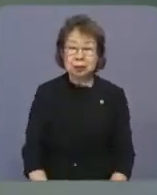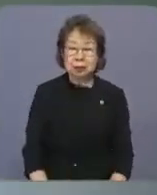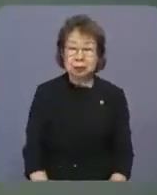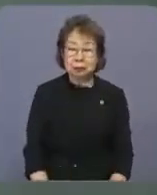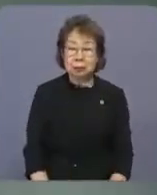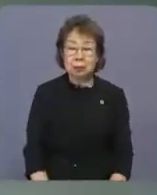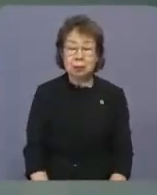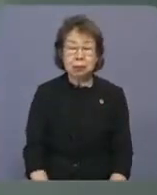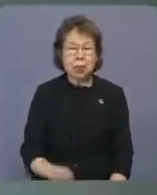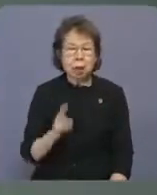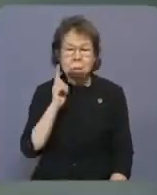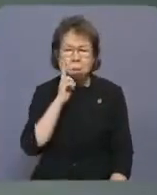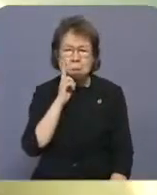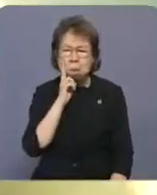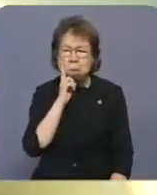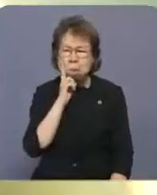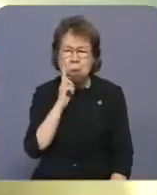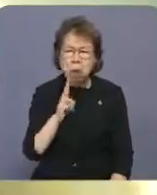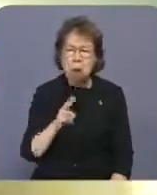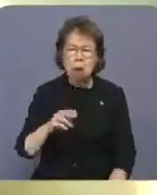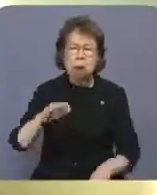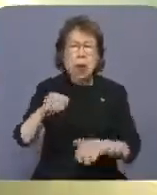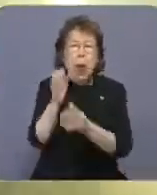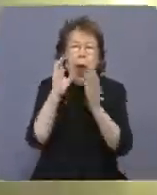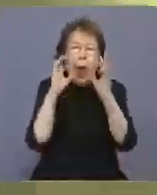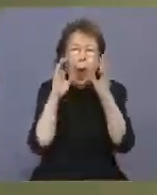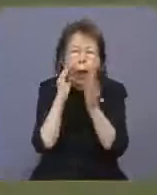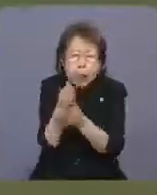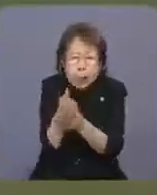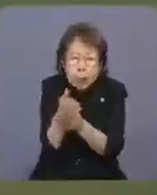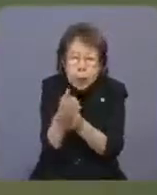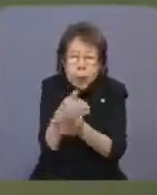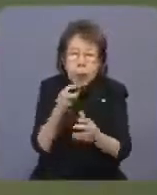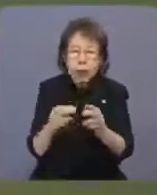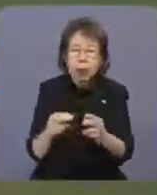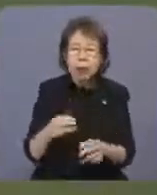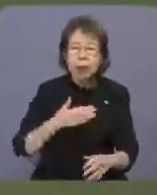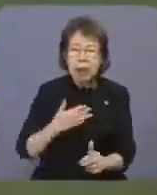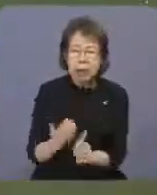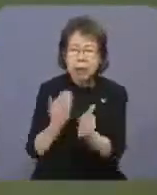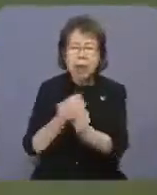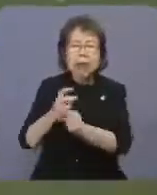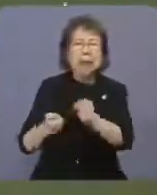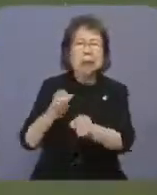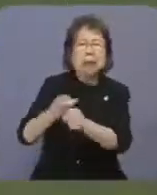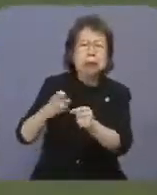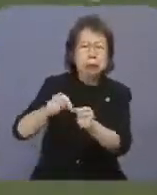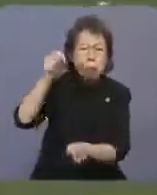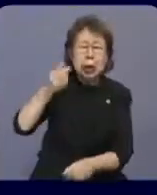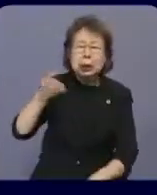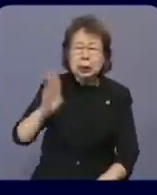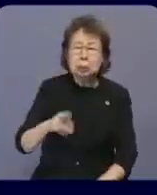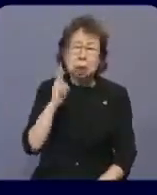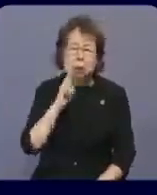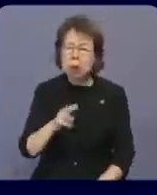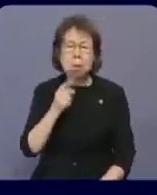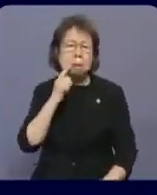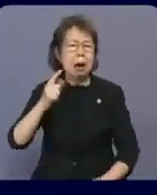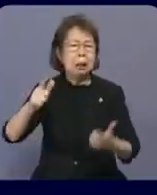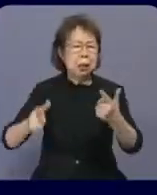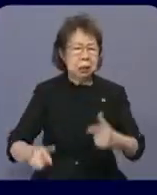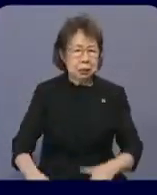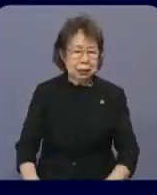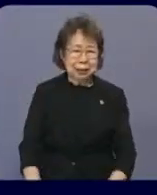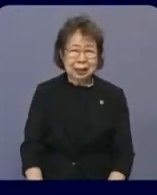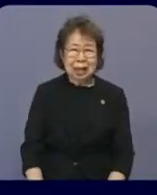그런 지역가범 저는 양화장 20몇 년 앞에 본 적이 없는데 그게 말이 안 되지. 더 황당한